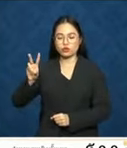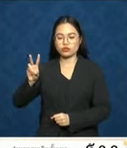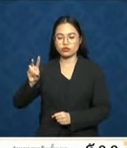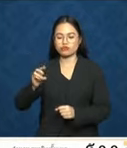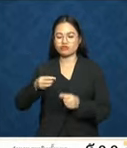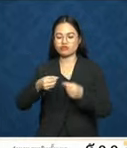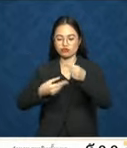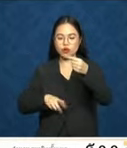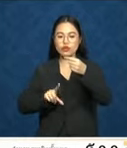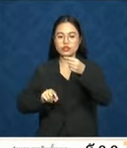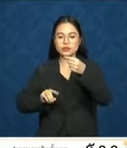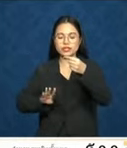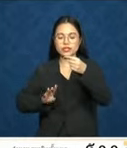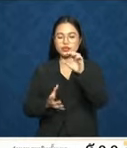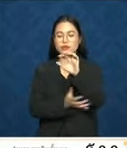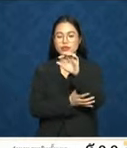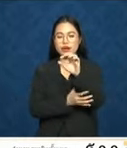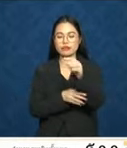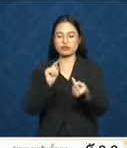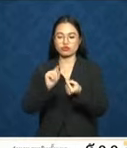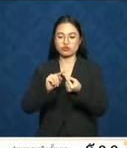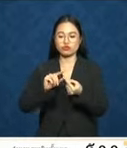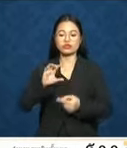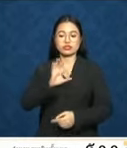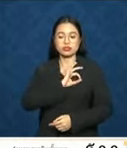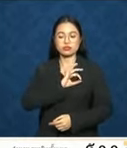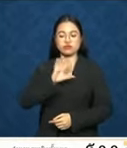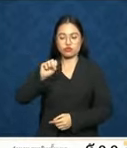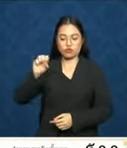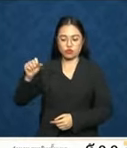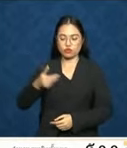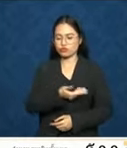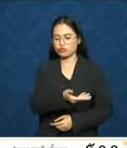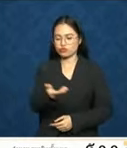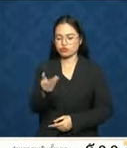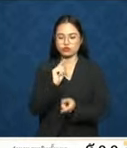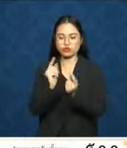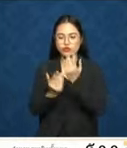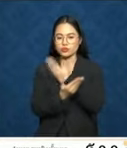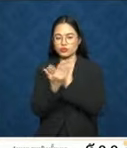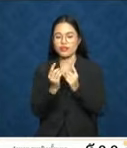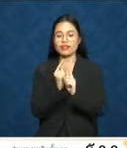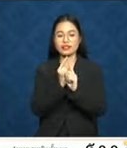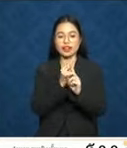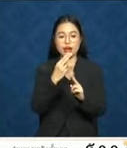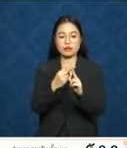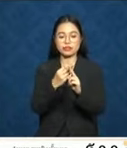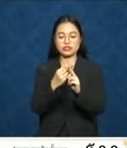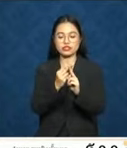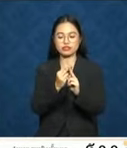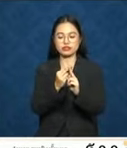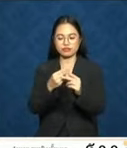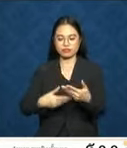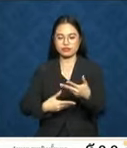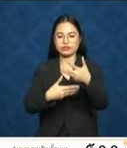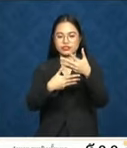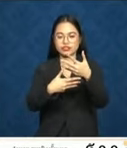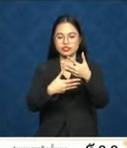ข้อ24นะครับโดยจะให้สมาชิกปรึกษาหารือตามรายชื่อเรียงลำดับที่ส่งมานะ